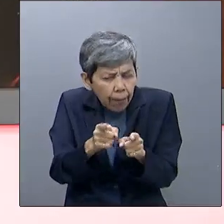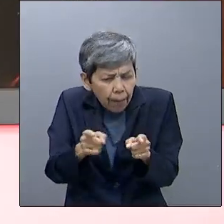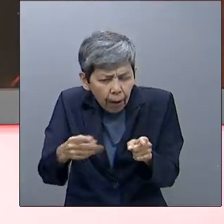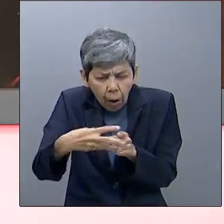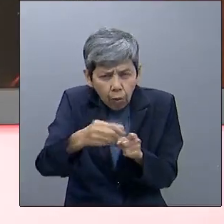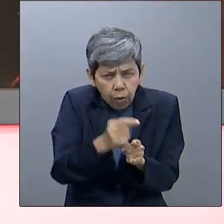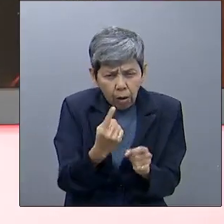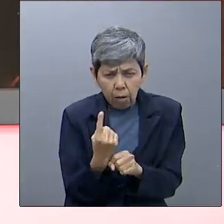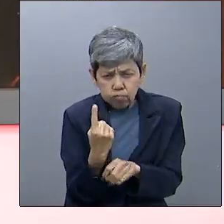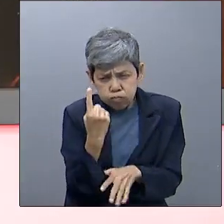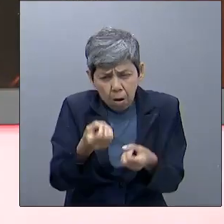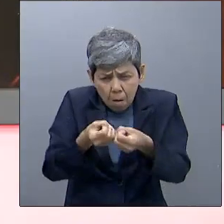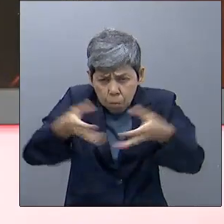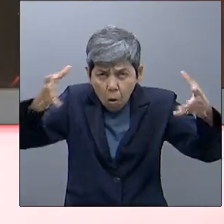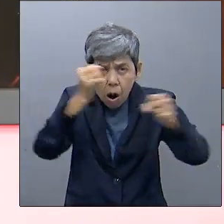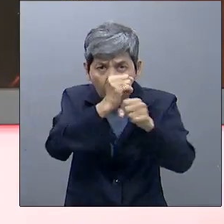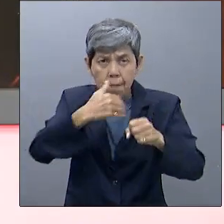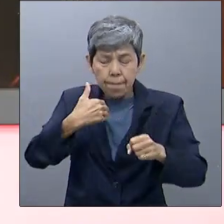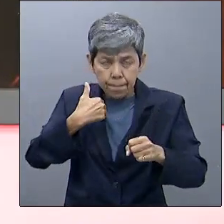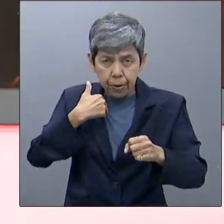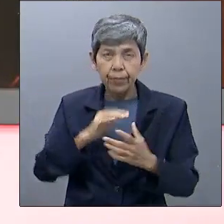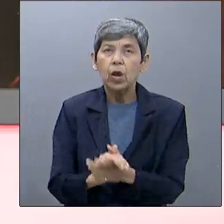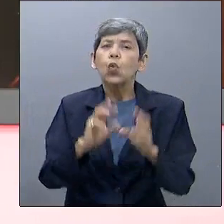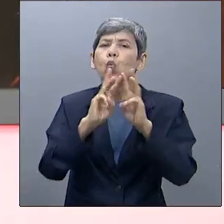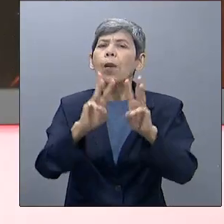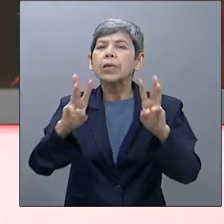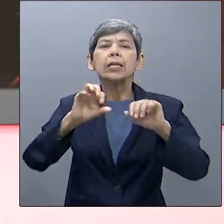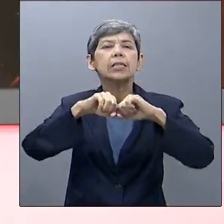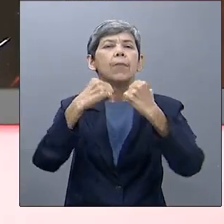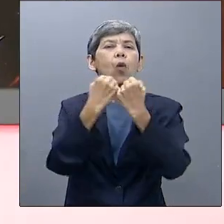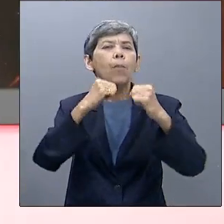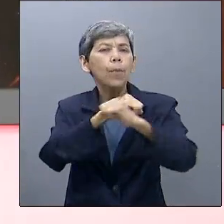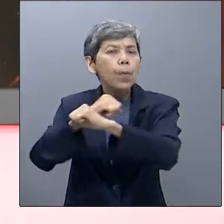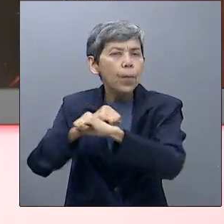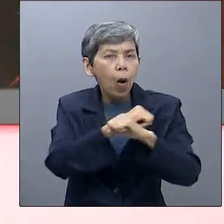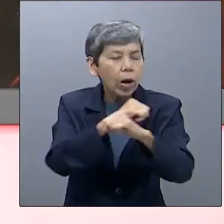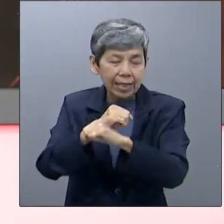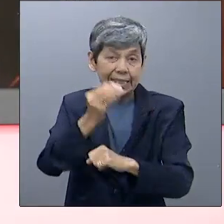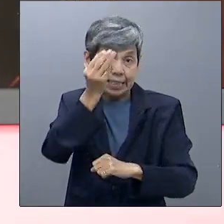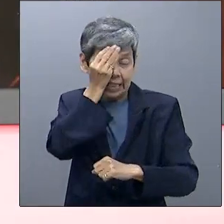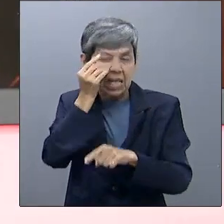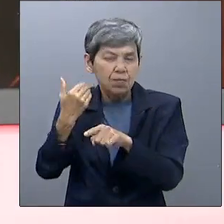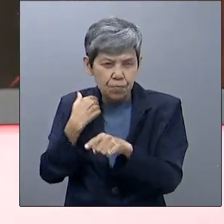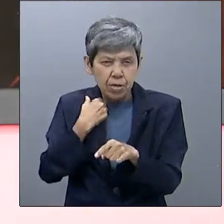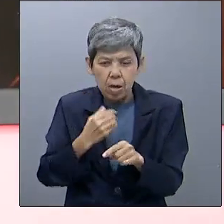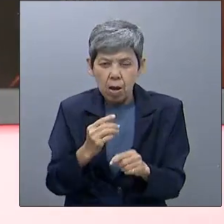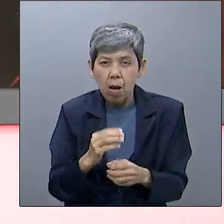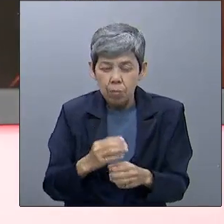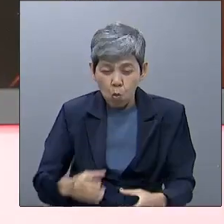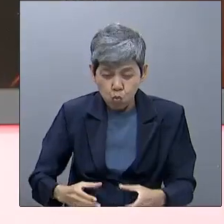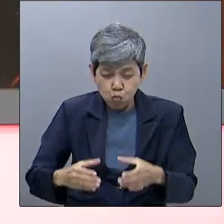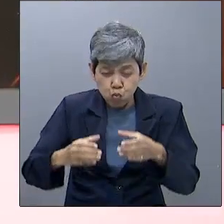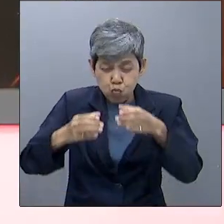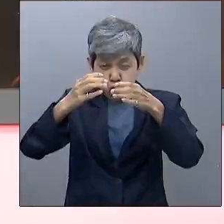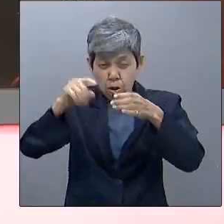ด้วยนะคะเว็บไซต์ Arms Control orgของสมาคมควบคุมอาวุธเนี่ยประเมินว่าอิสราเอลมีหัวรบนิวเคลียร์ในครอบครองอยู่